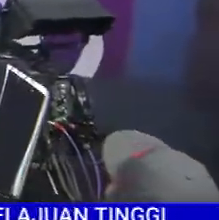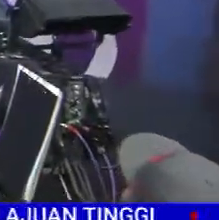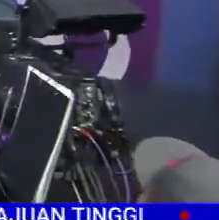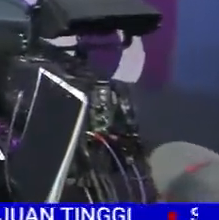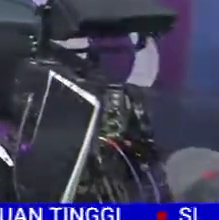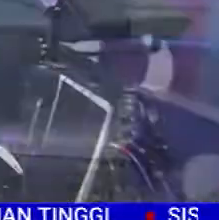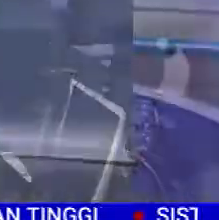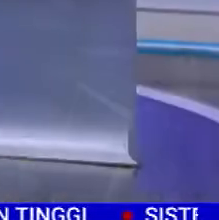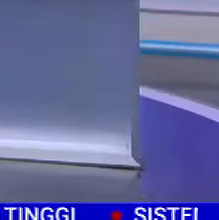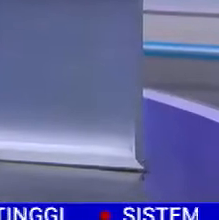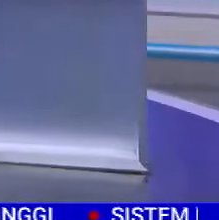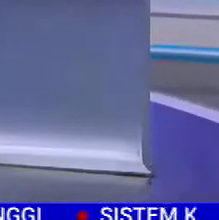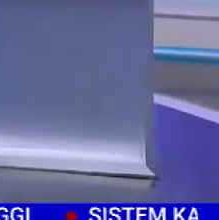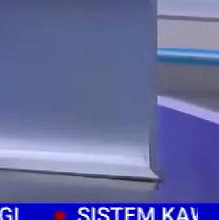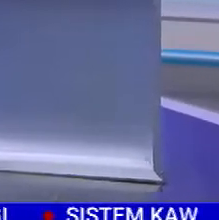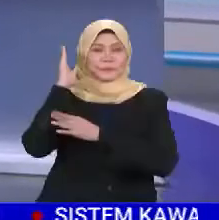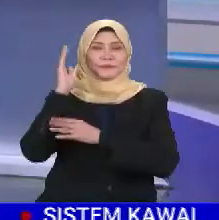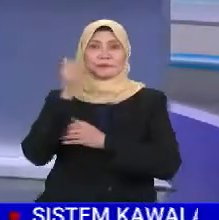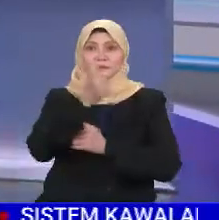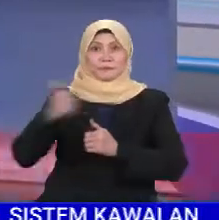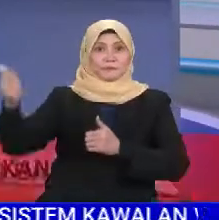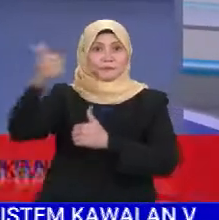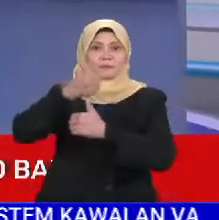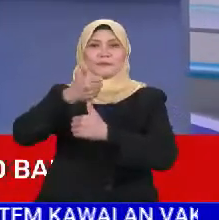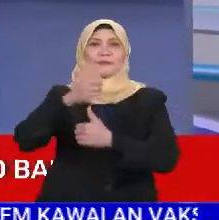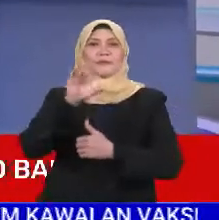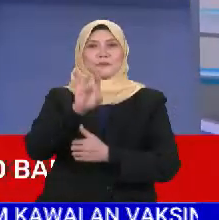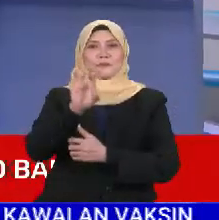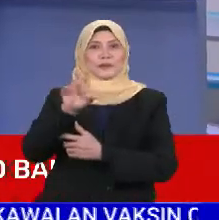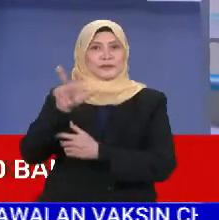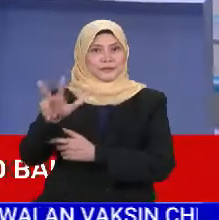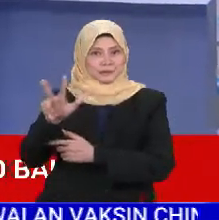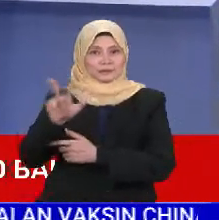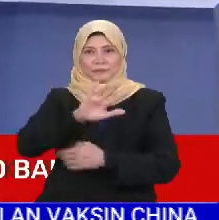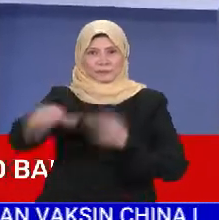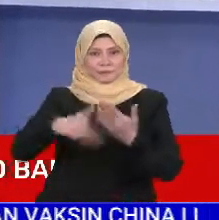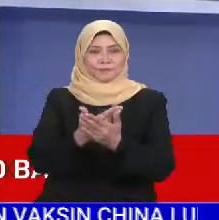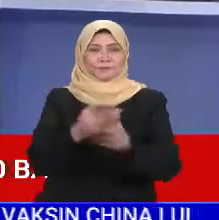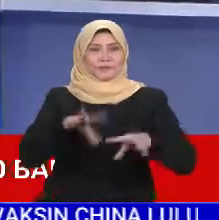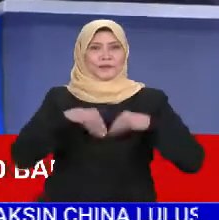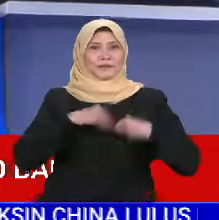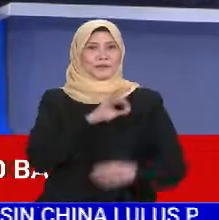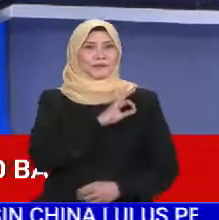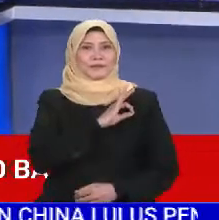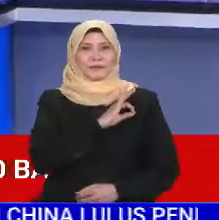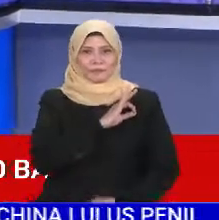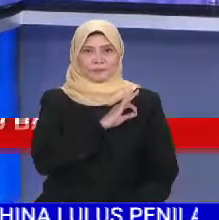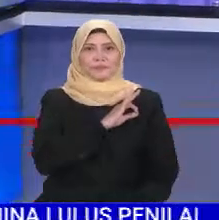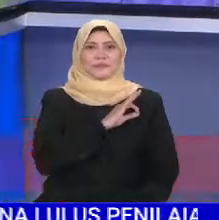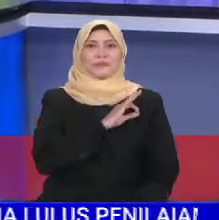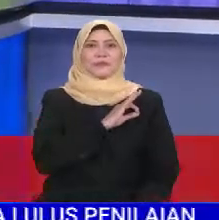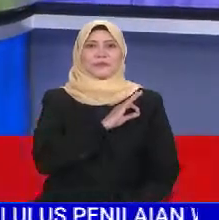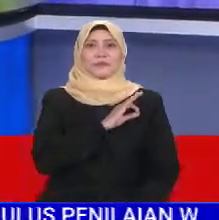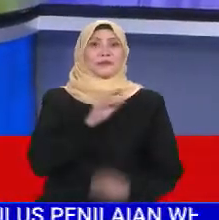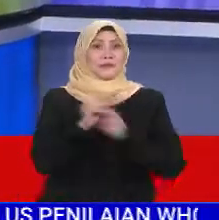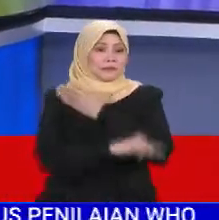Perdana Menteri Datuk Seri Ismail Sabri yaakob mengetuai senarai 883 keseluruhan penerima darjah bintang dan pingat